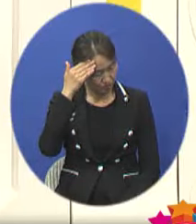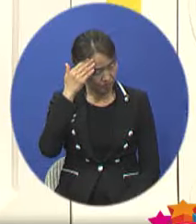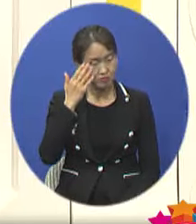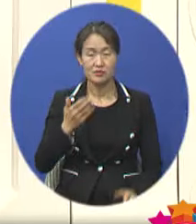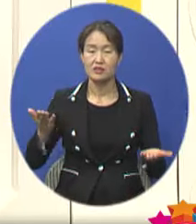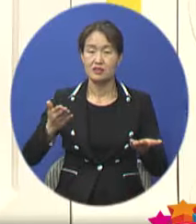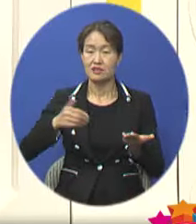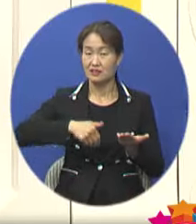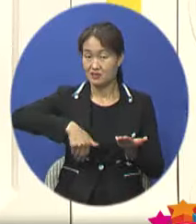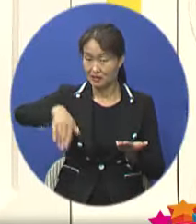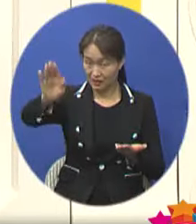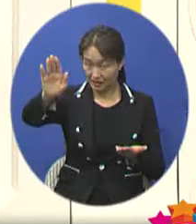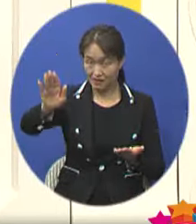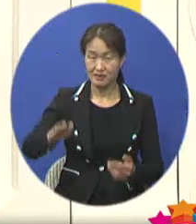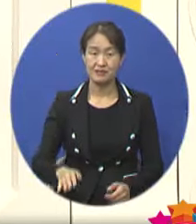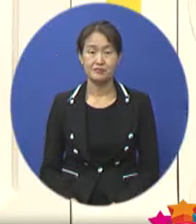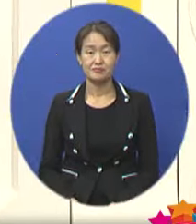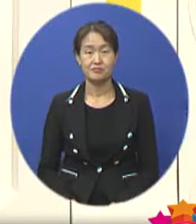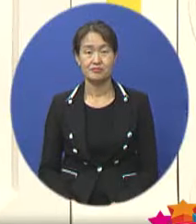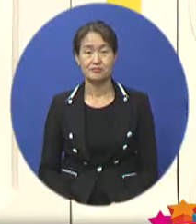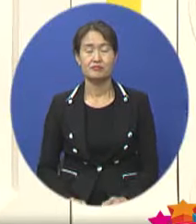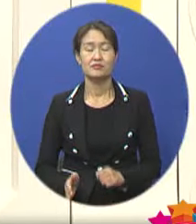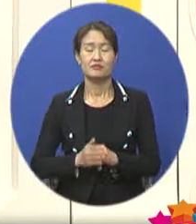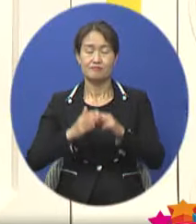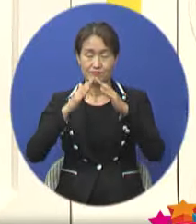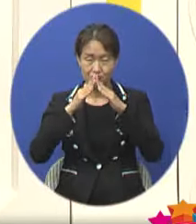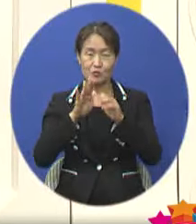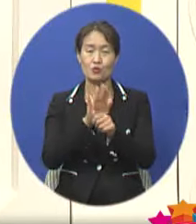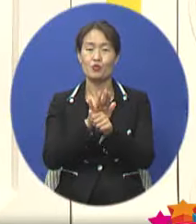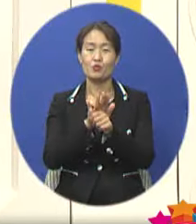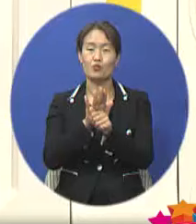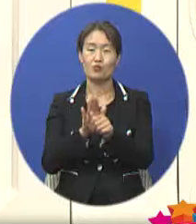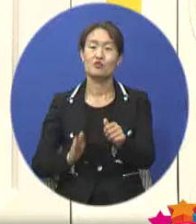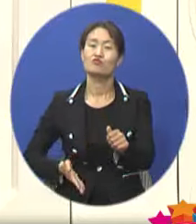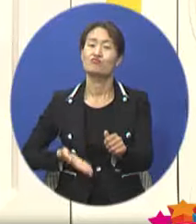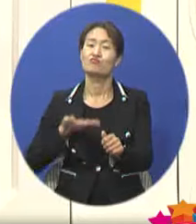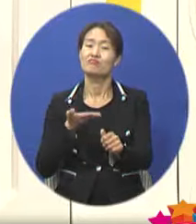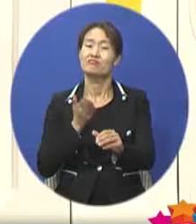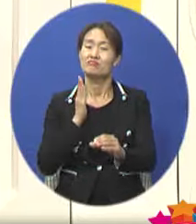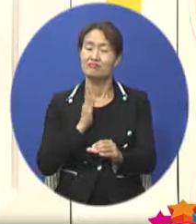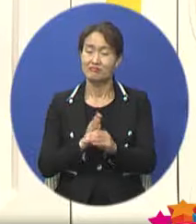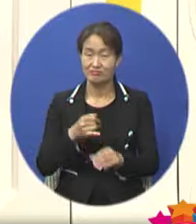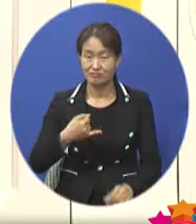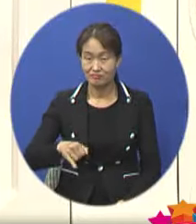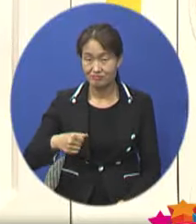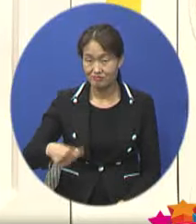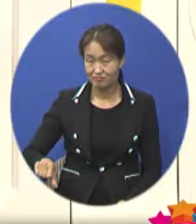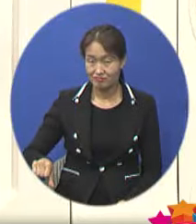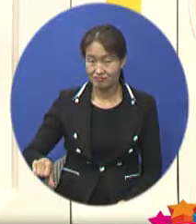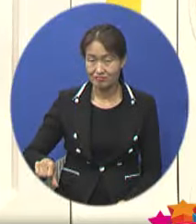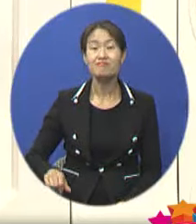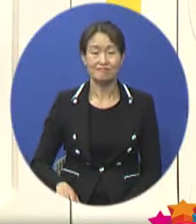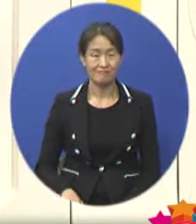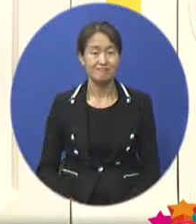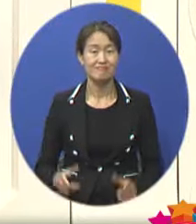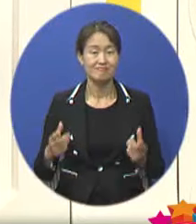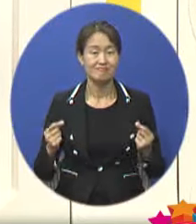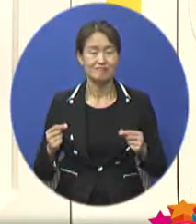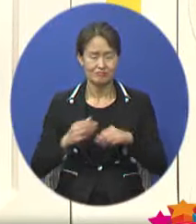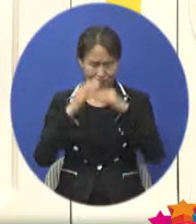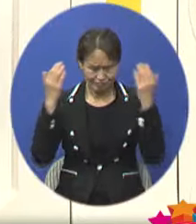출근을 하니까. 네. 네. 그래, 집에서 이제 도와주고 있어요. 어, 우리 어머니 자녀분께서? 예. 네,